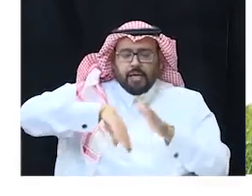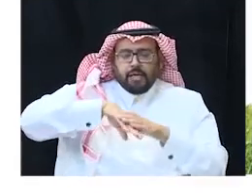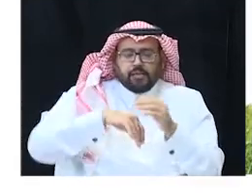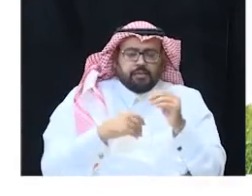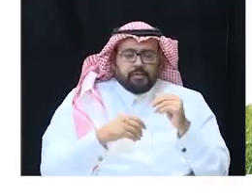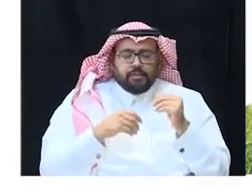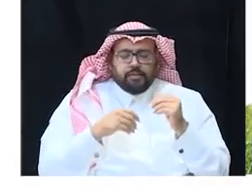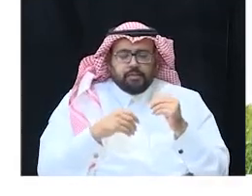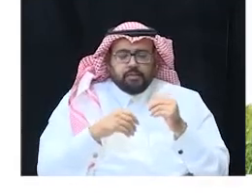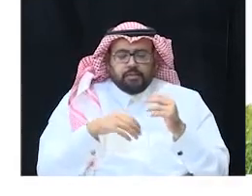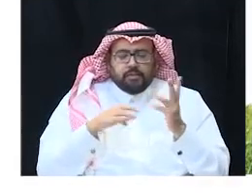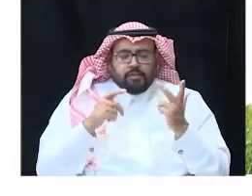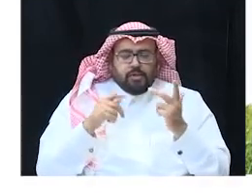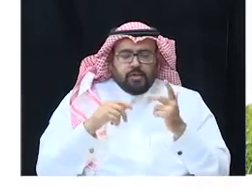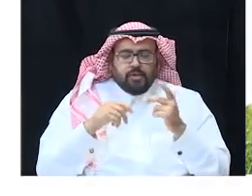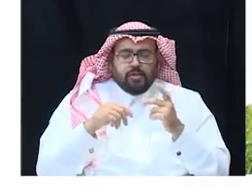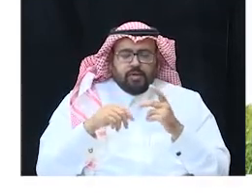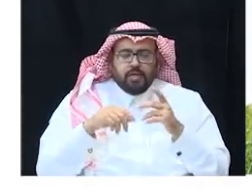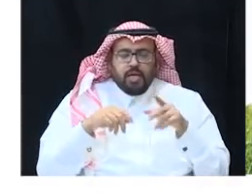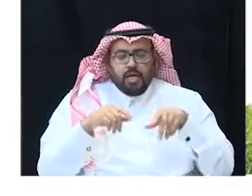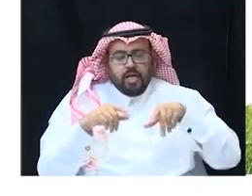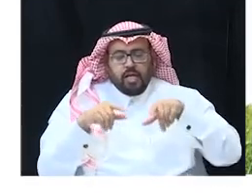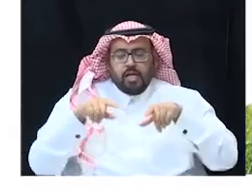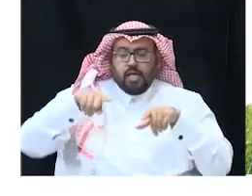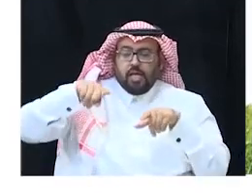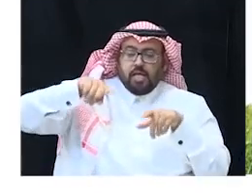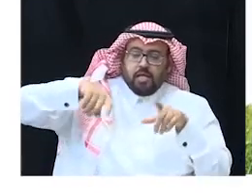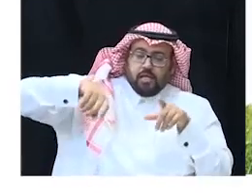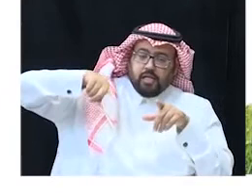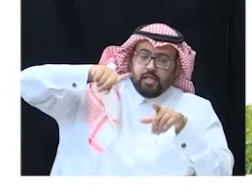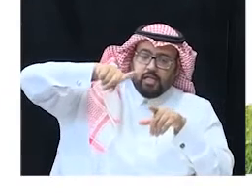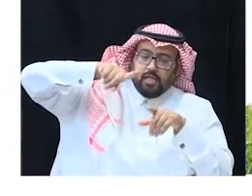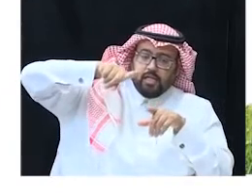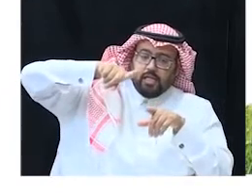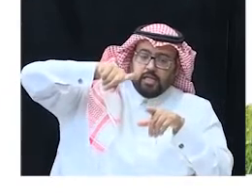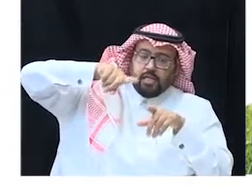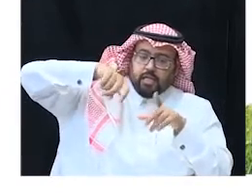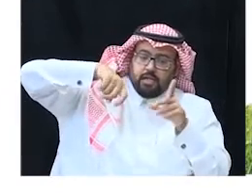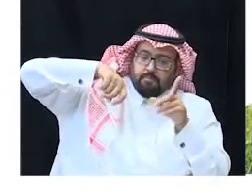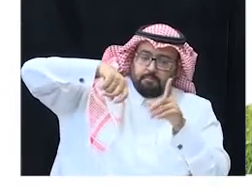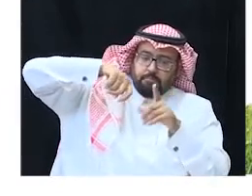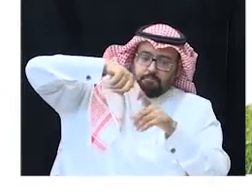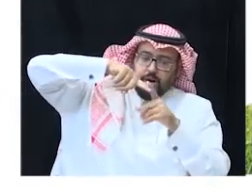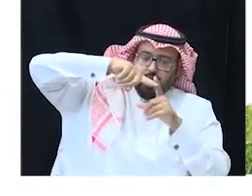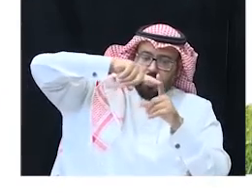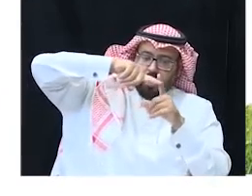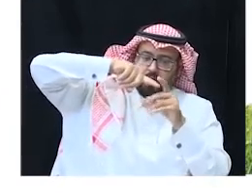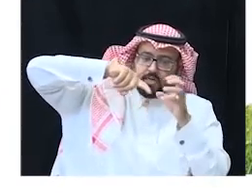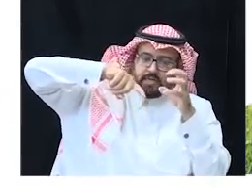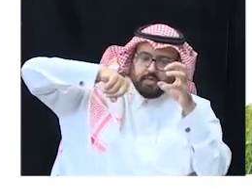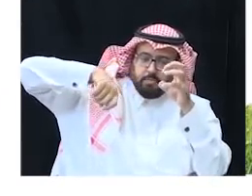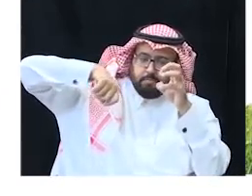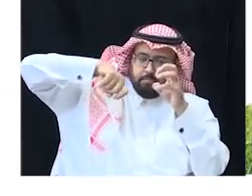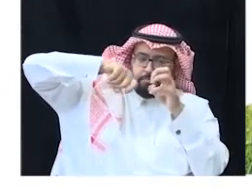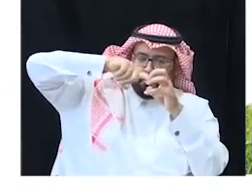يمارس لعبة كرة القدم، وكما هو موضح لدينا قام بركل